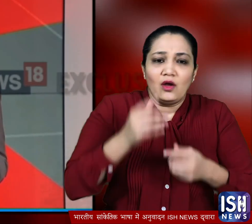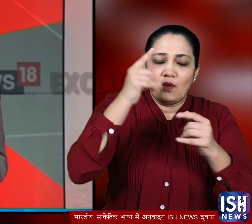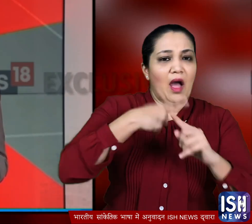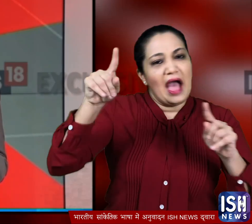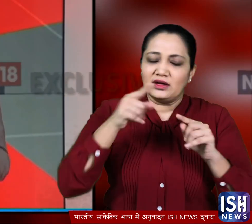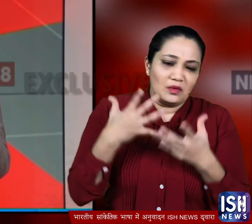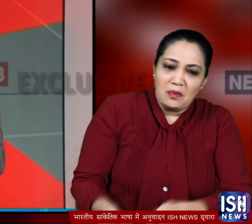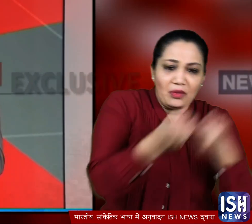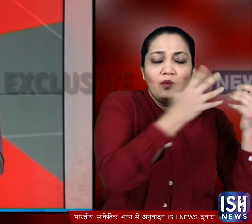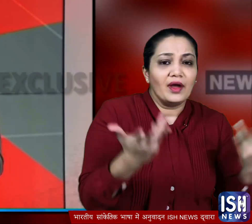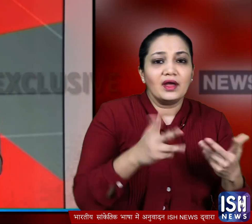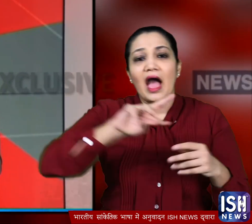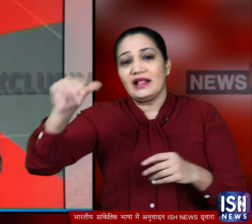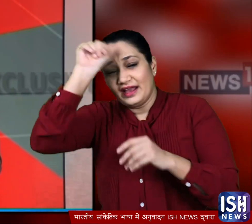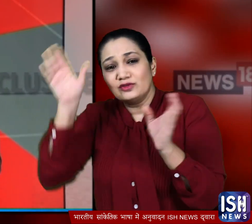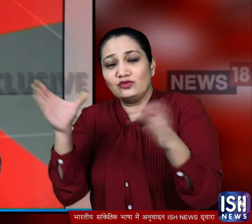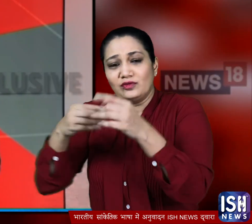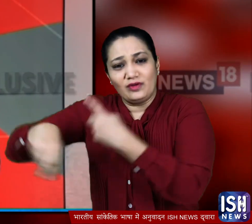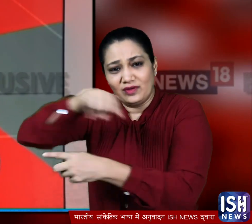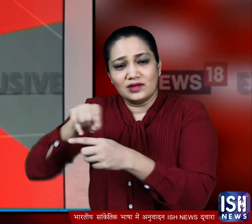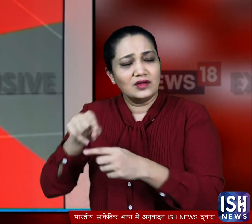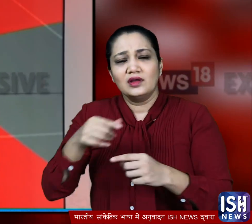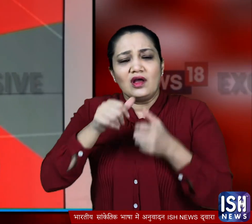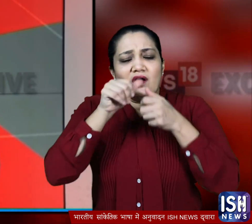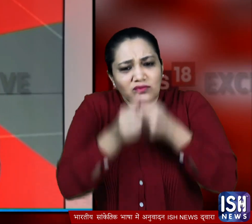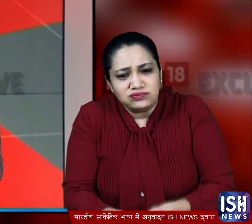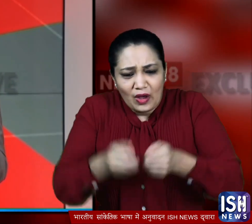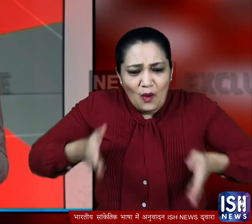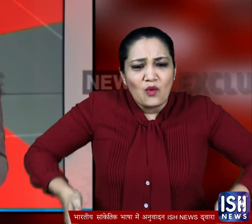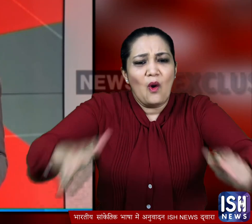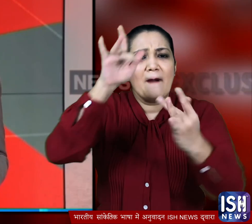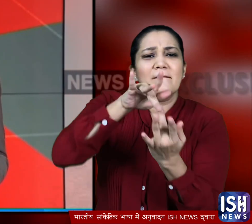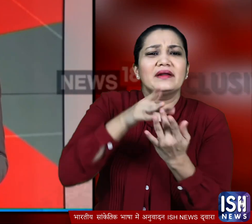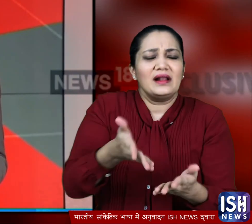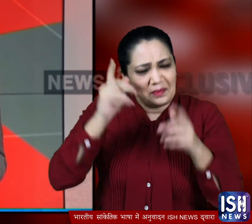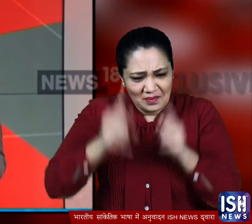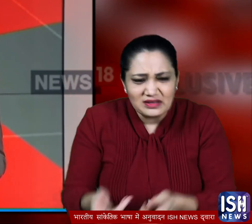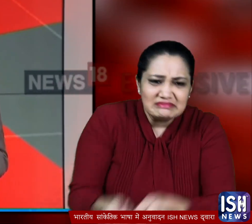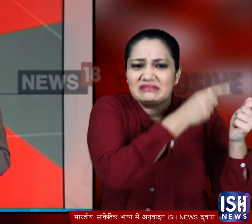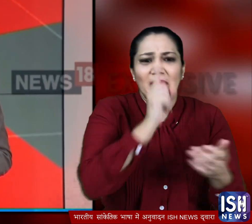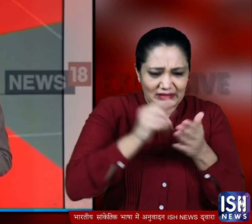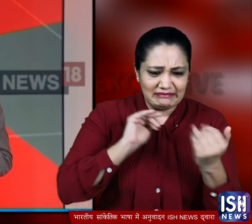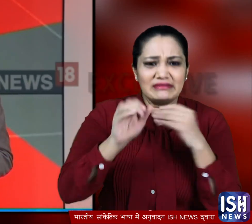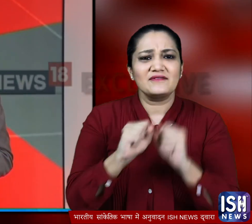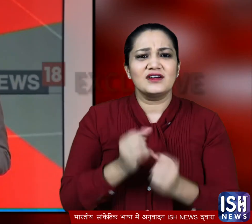विरोध कर रहे हैं, जबकि एक हिंदूवादी संगठन से जुड़े लोगों का आरोप है कि हैंडपंप सड़क के बीचों बीच है, जिसे हटाया जाना जरूरी